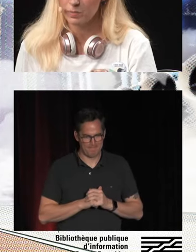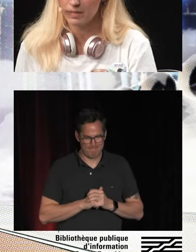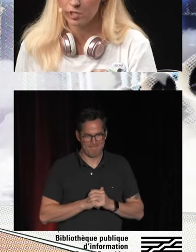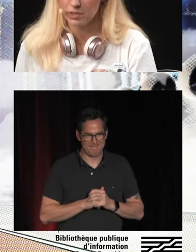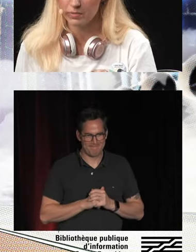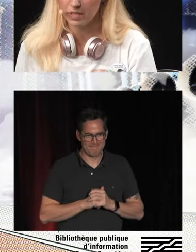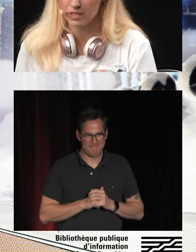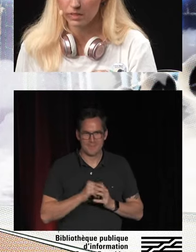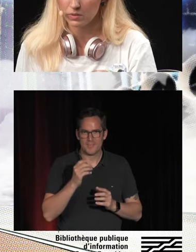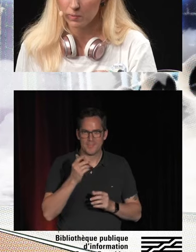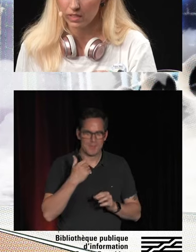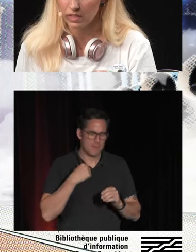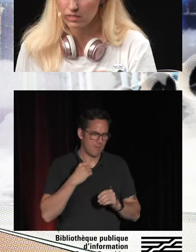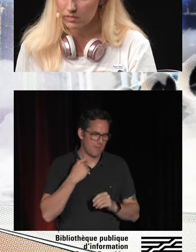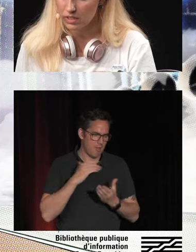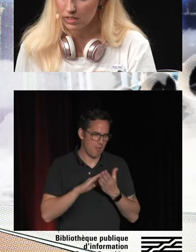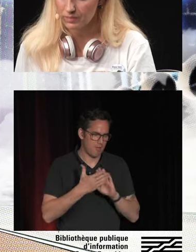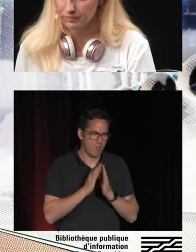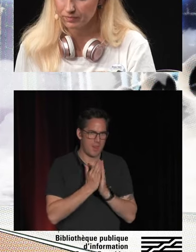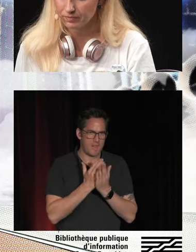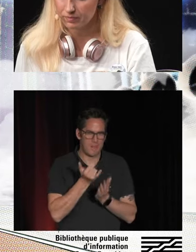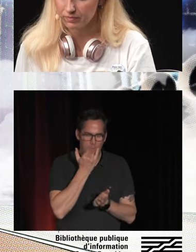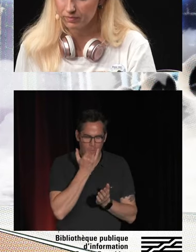J'ai de nouveau pas rangé comme il fallait, mais écoutez, c'est pas grave.